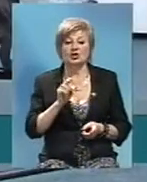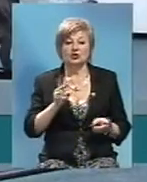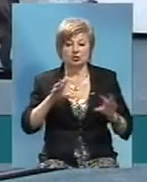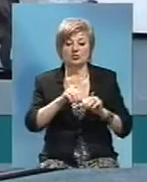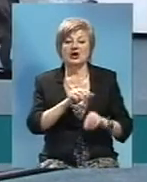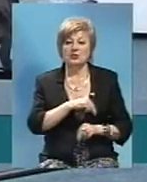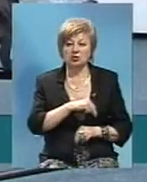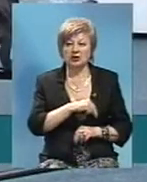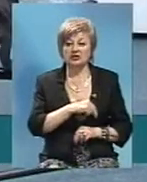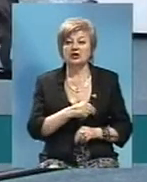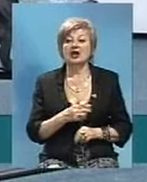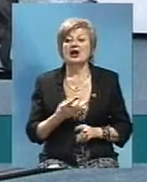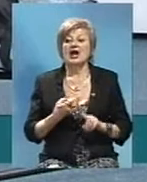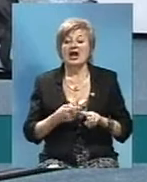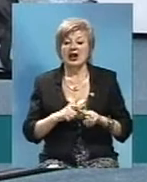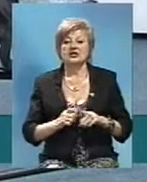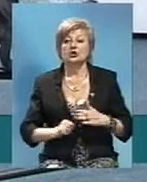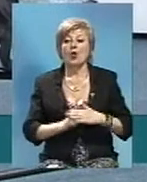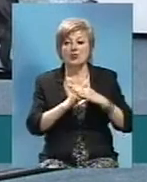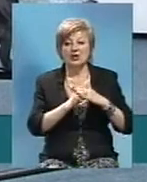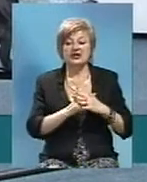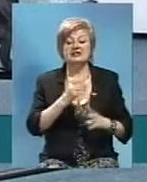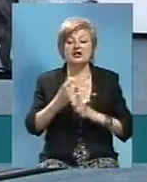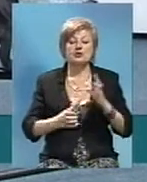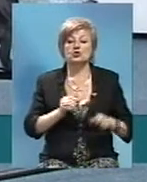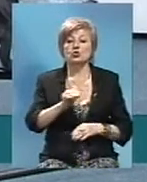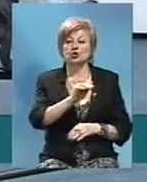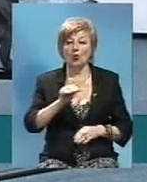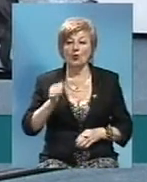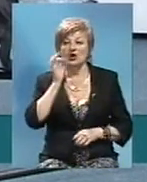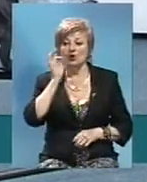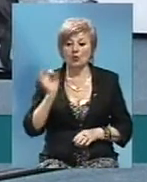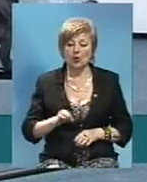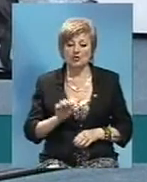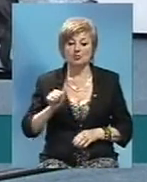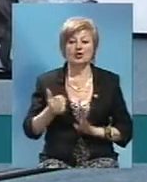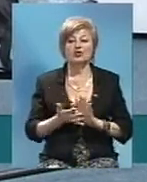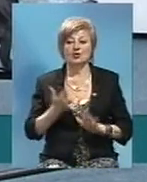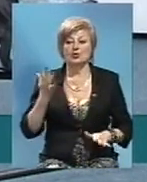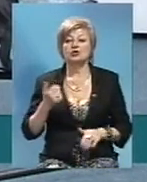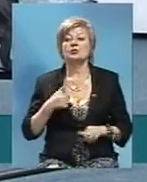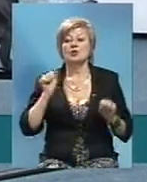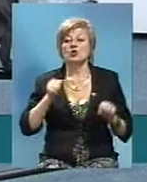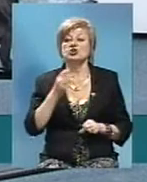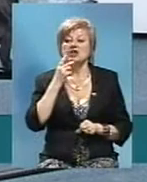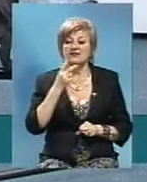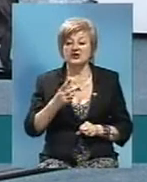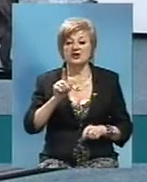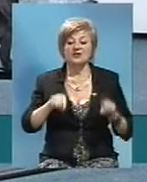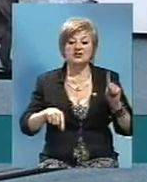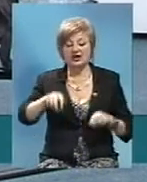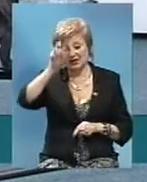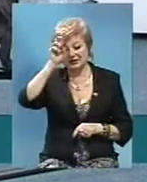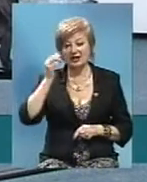конечно, конечно. Вот, опять-таки, опираясь на именно международный уровень, опыт, да, в первую очередь, мы можем видеть, что в некоторых государствах такая